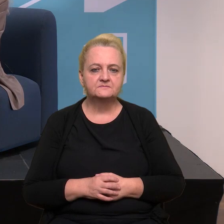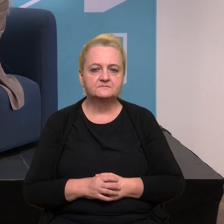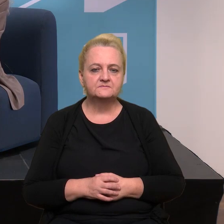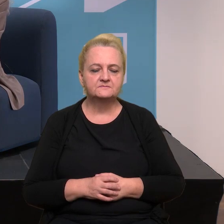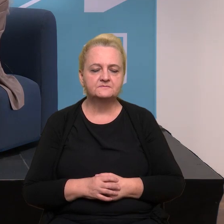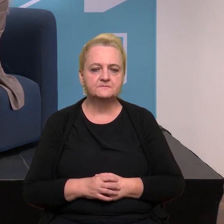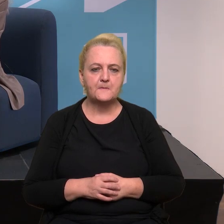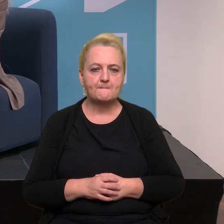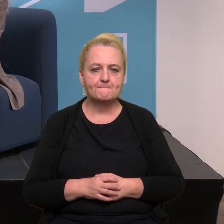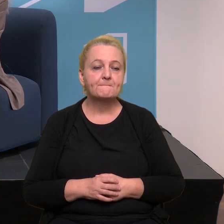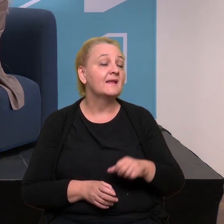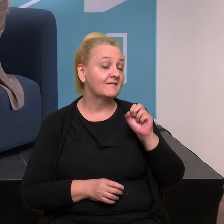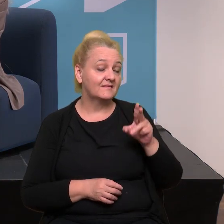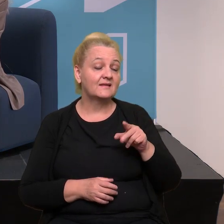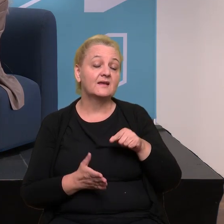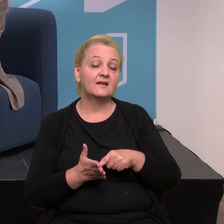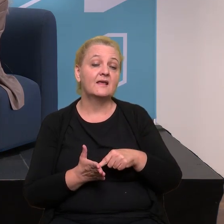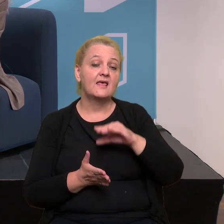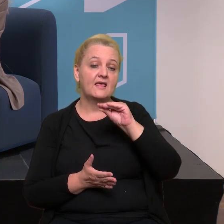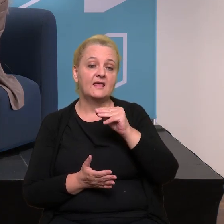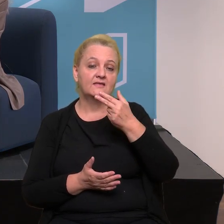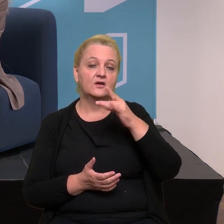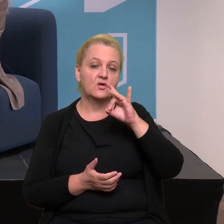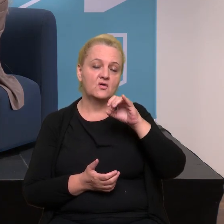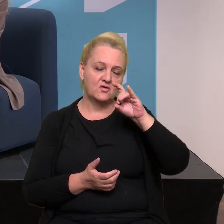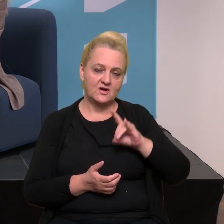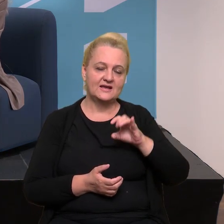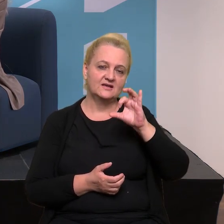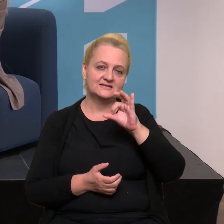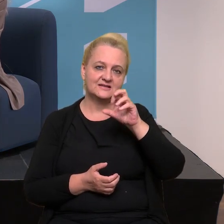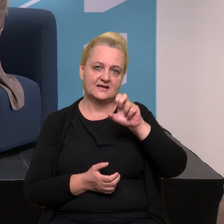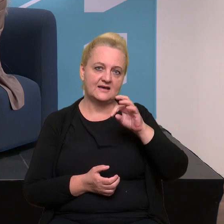Über Enjoy Schatz oder die tak, o Enjoy Schatz? Na przykład Enjoy Schatz, tak.